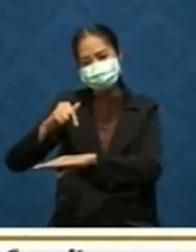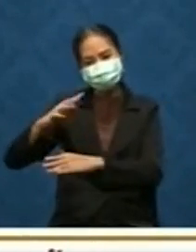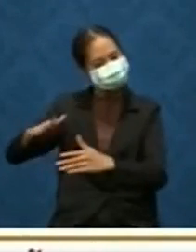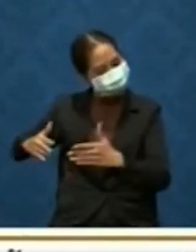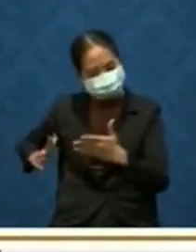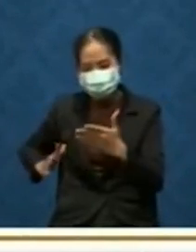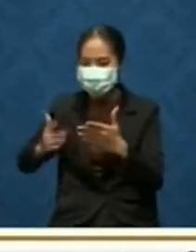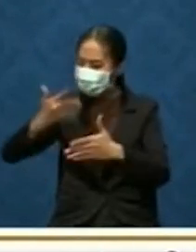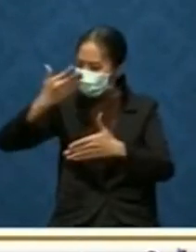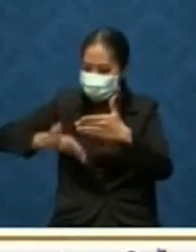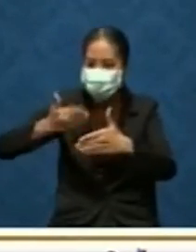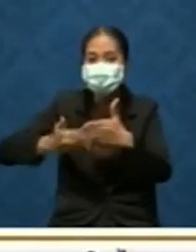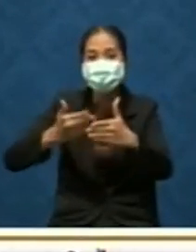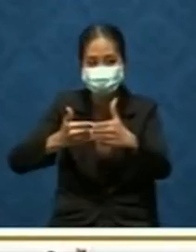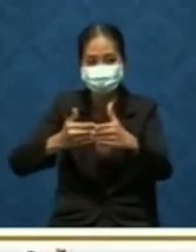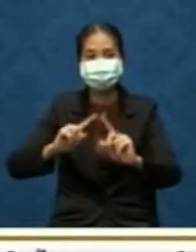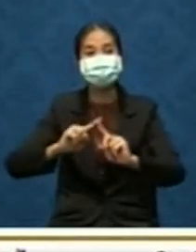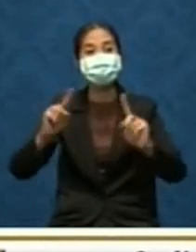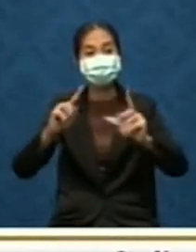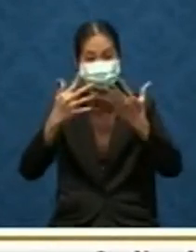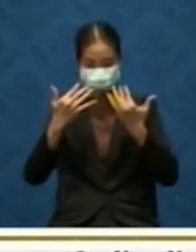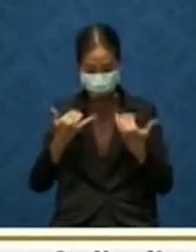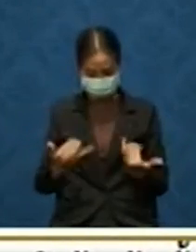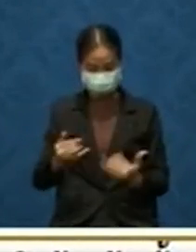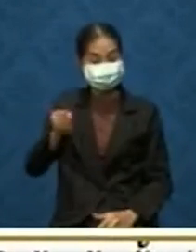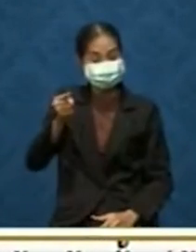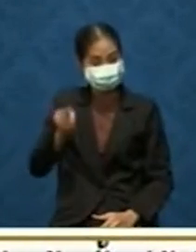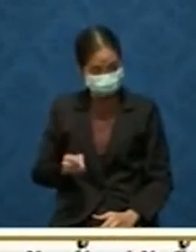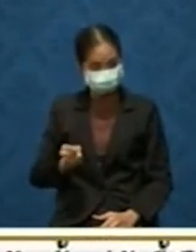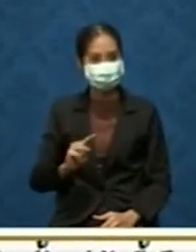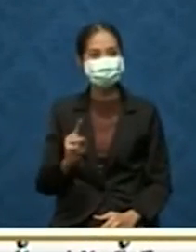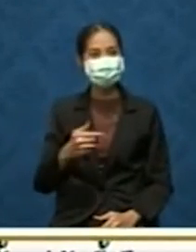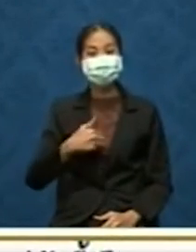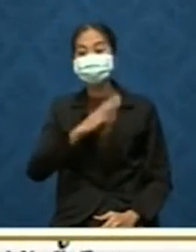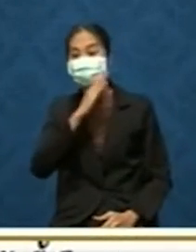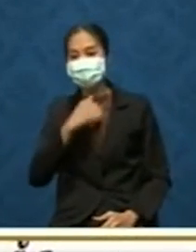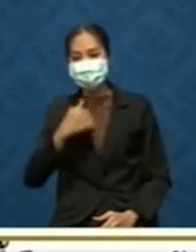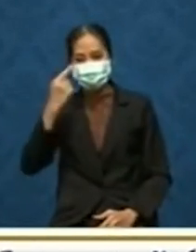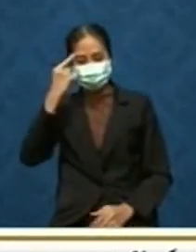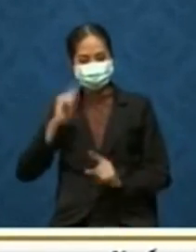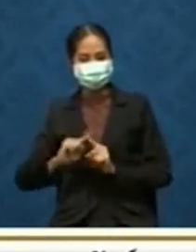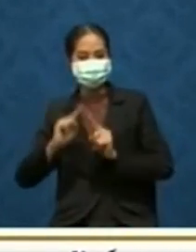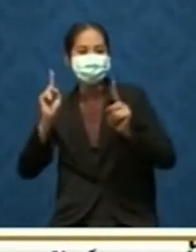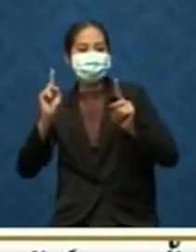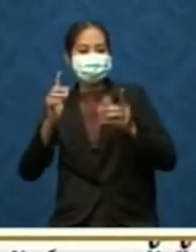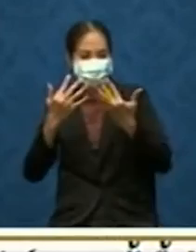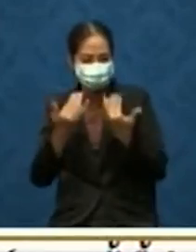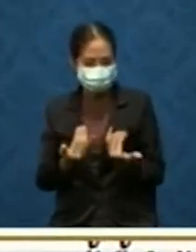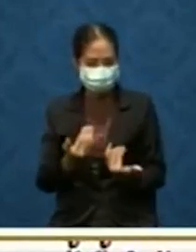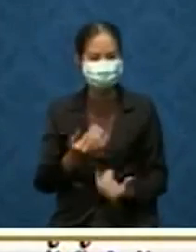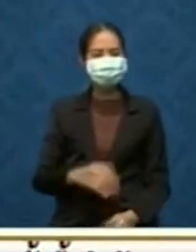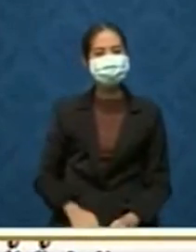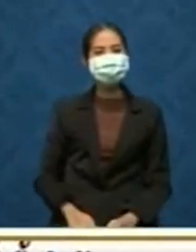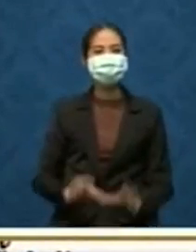ไม่ได้แต่ความเป็นจริงที่เกิดขึ้นสำหรับความคิดที่เห็นต่างความรู้สึกของยุคสมัยที่ต่างไป